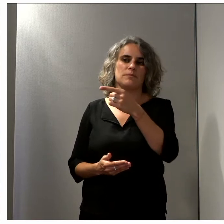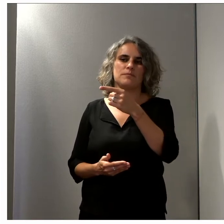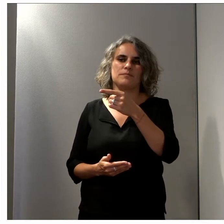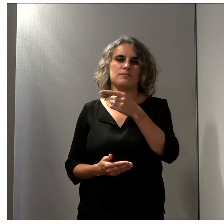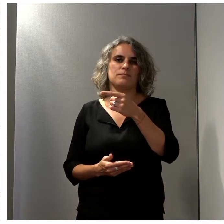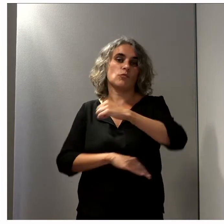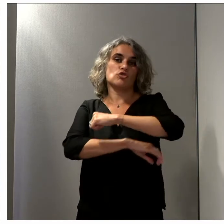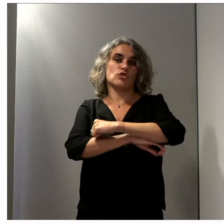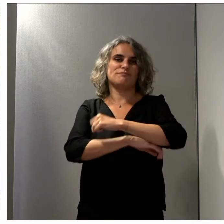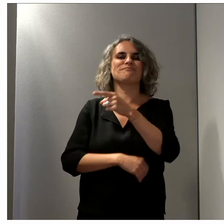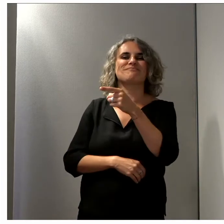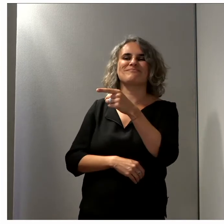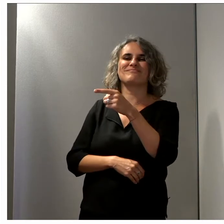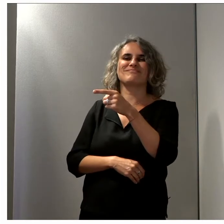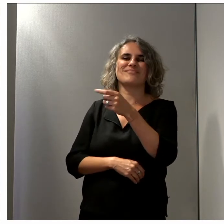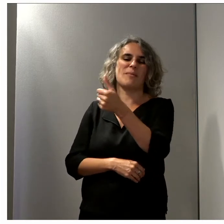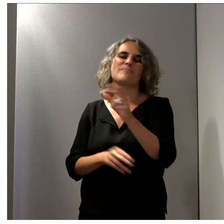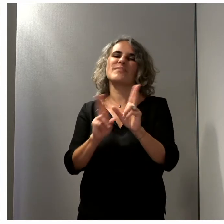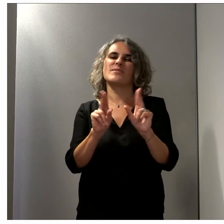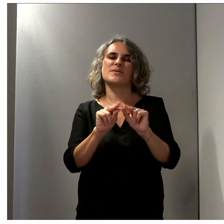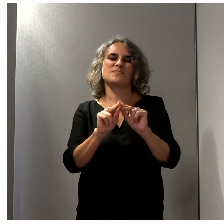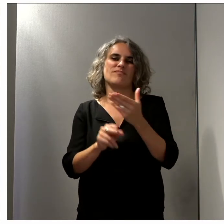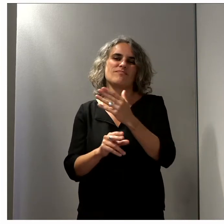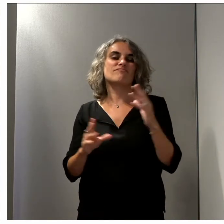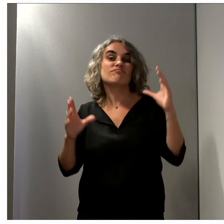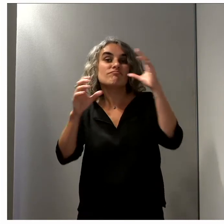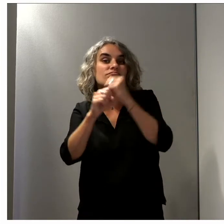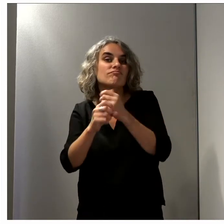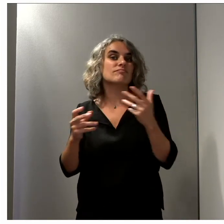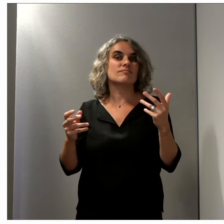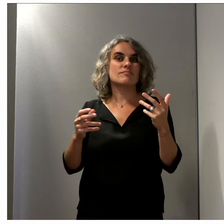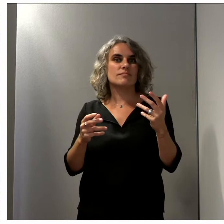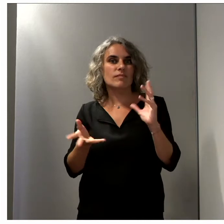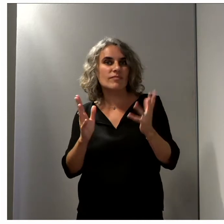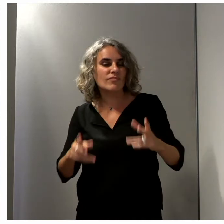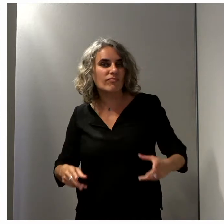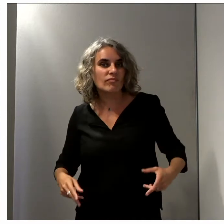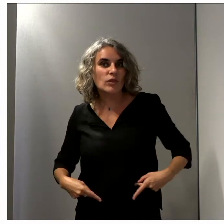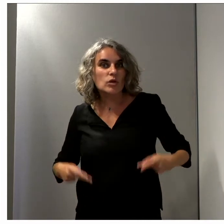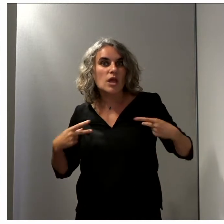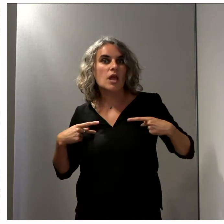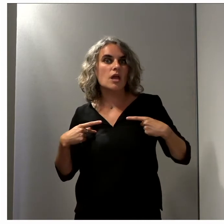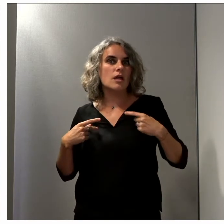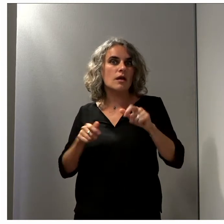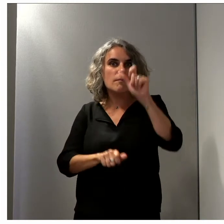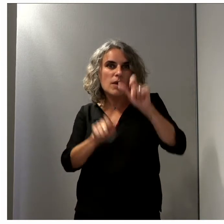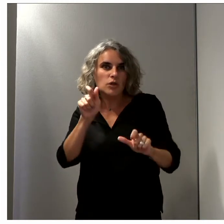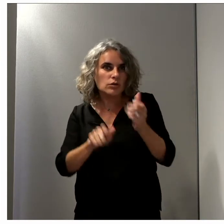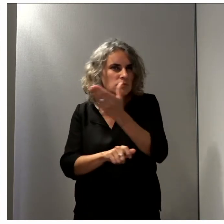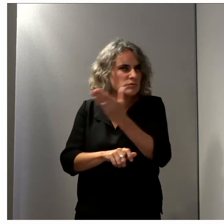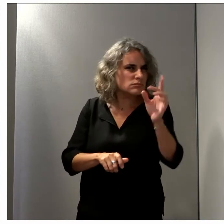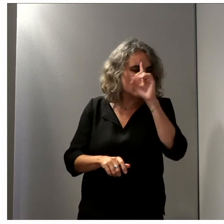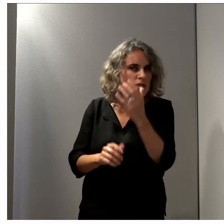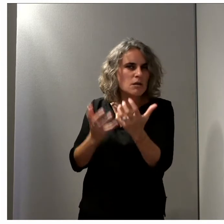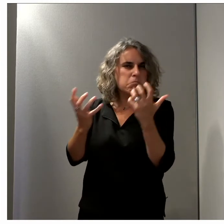peu les principaux enseignements, finalement, les points forts exprimés par les participants de ces